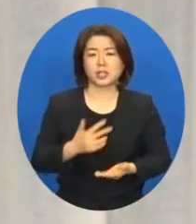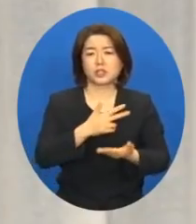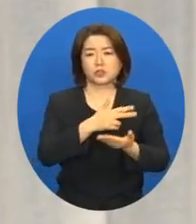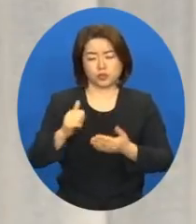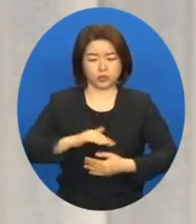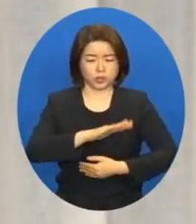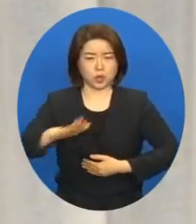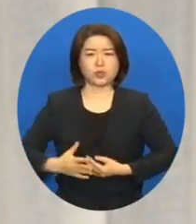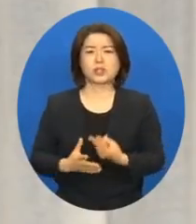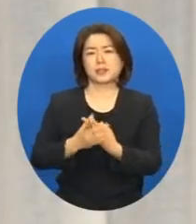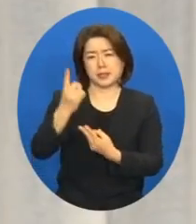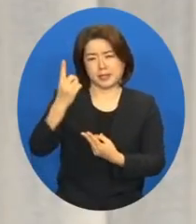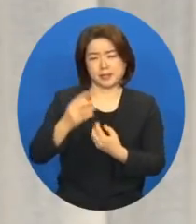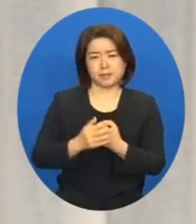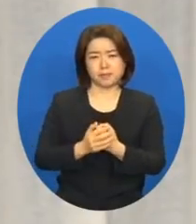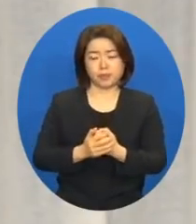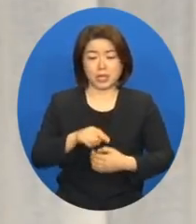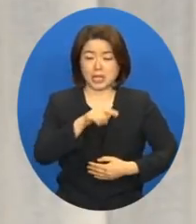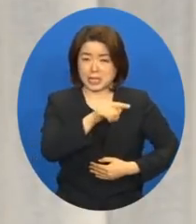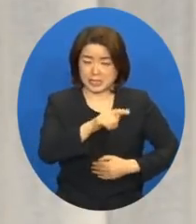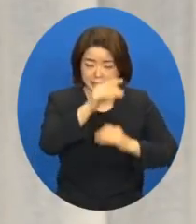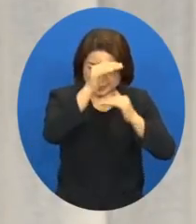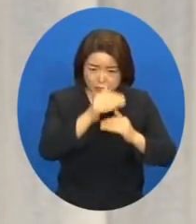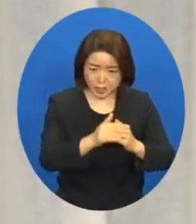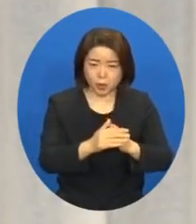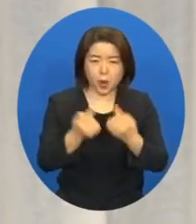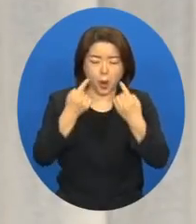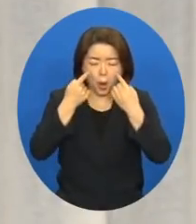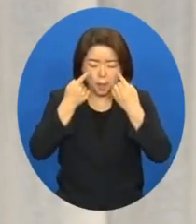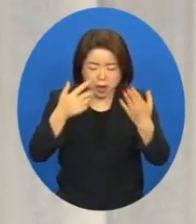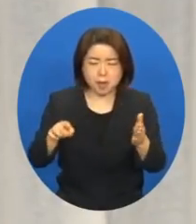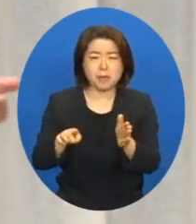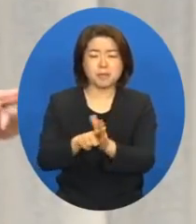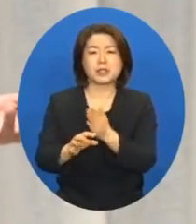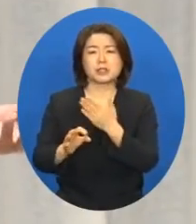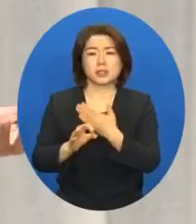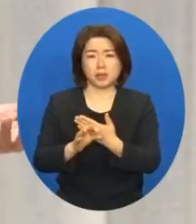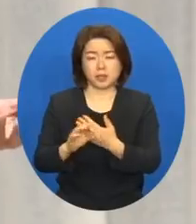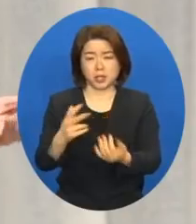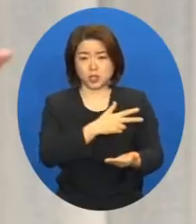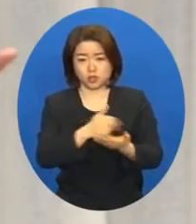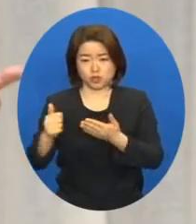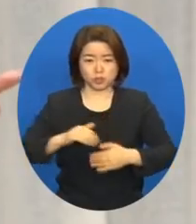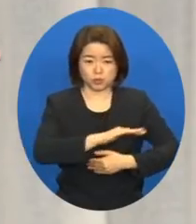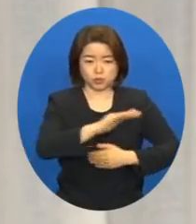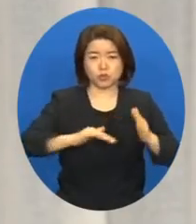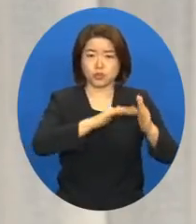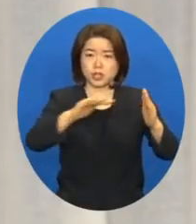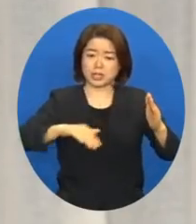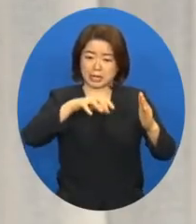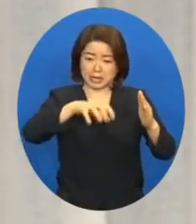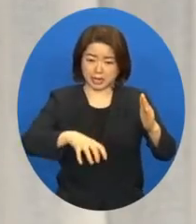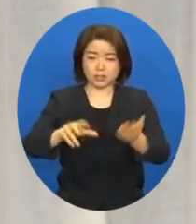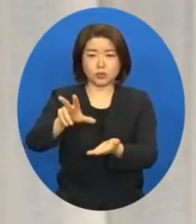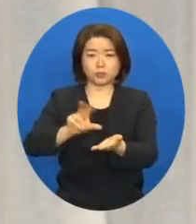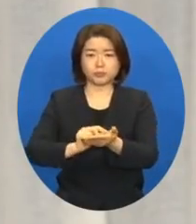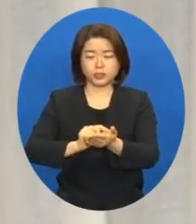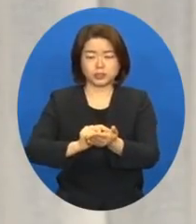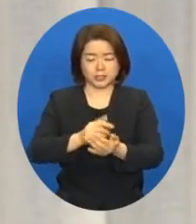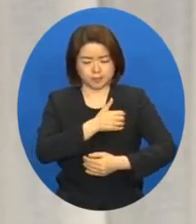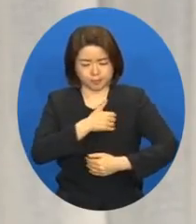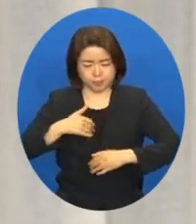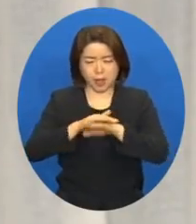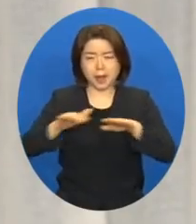하나예요. 정말 이 사실이 정말 분명하다면 주님은 우리의 가정 문제를 능히 해결하실 수 있어요.